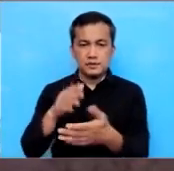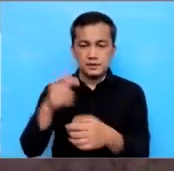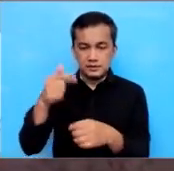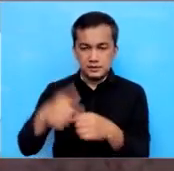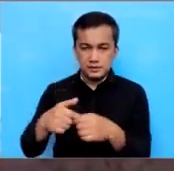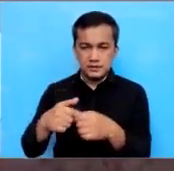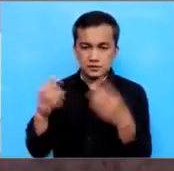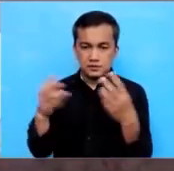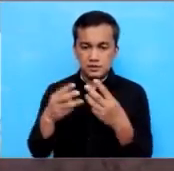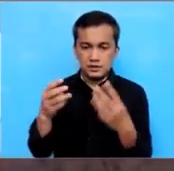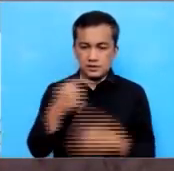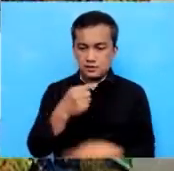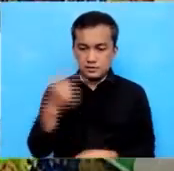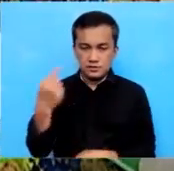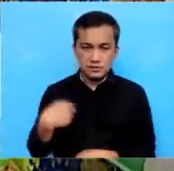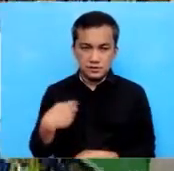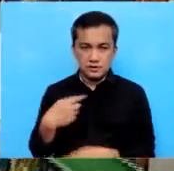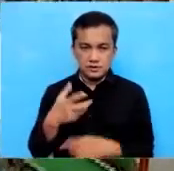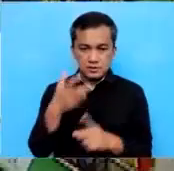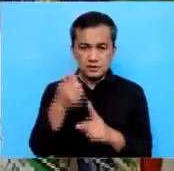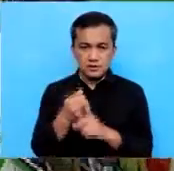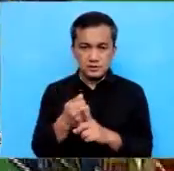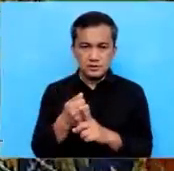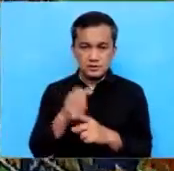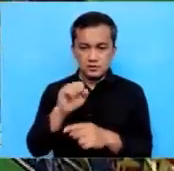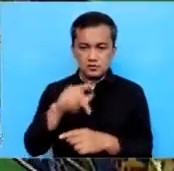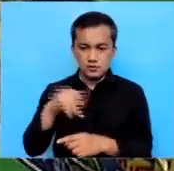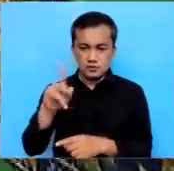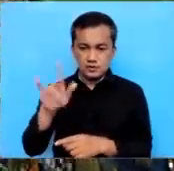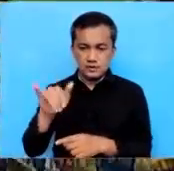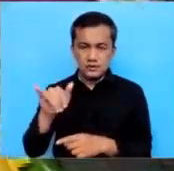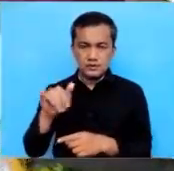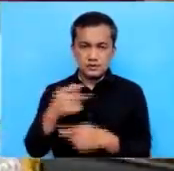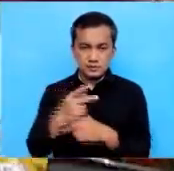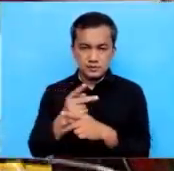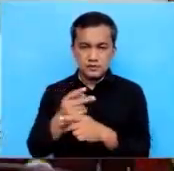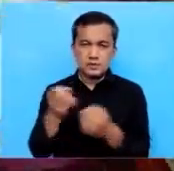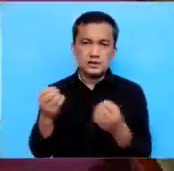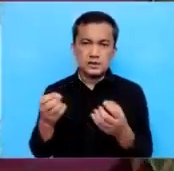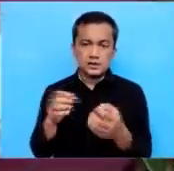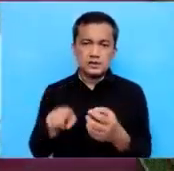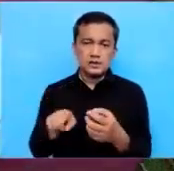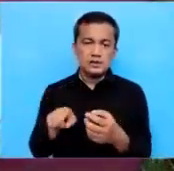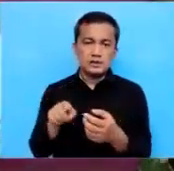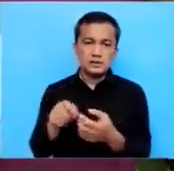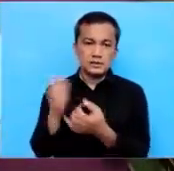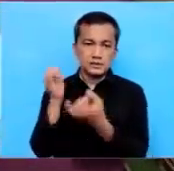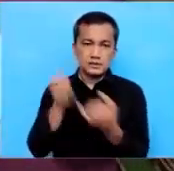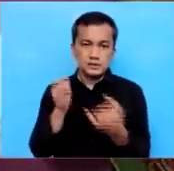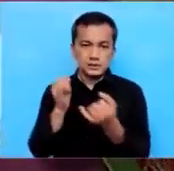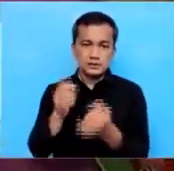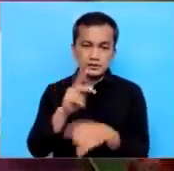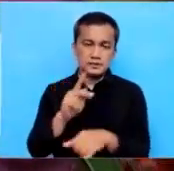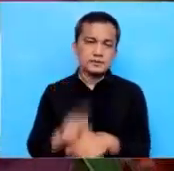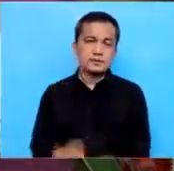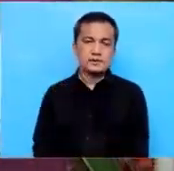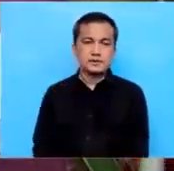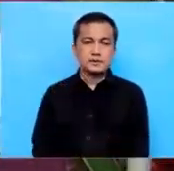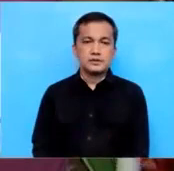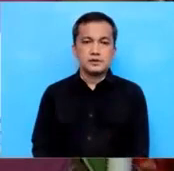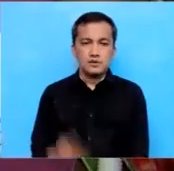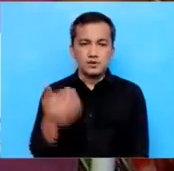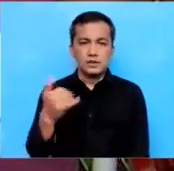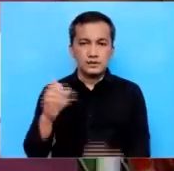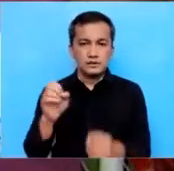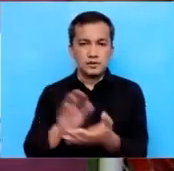sa Ukraine, apektado ang supply chain ng mga produktong karamihan ay inaangkat ng Pilipinas, kaya nagmamahal ang maraming